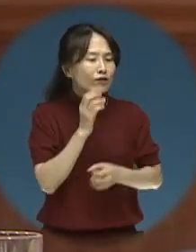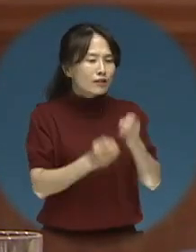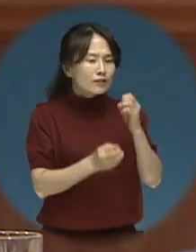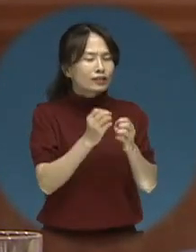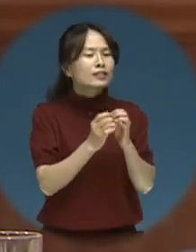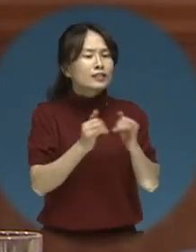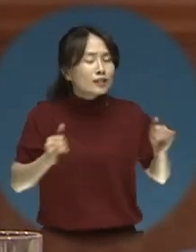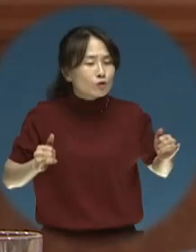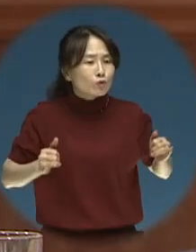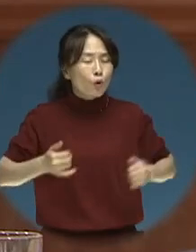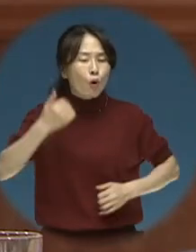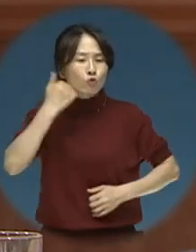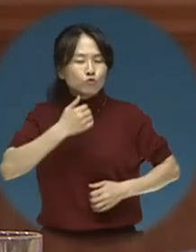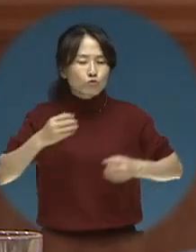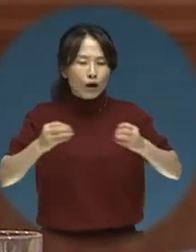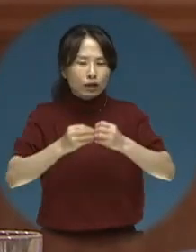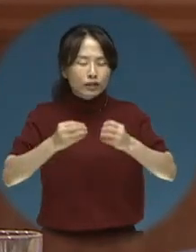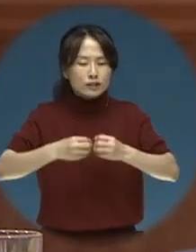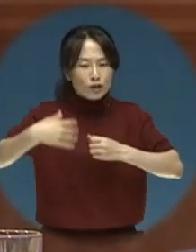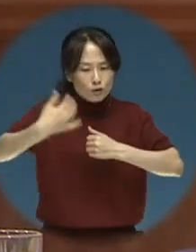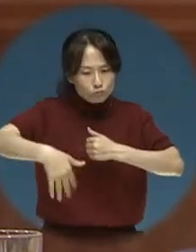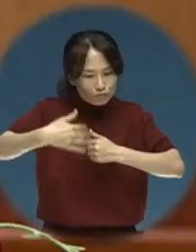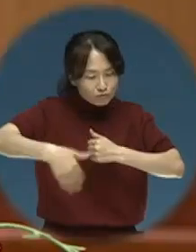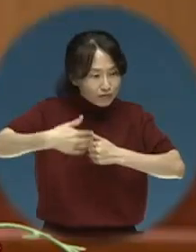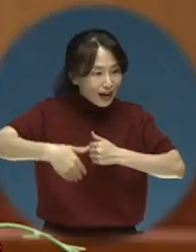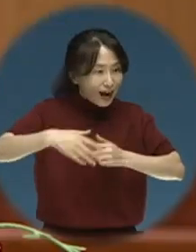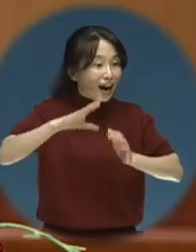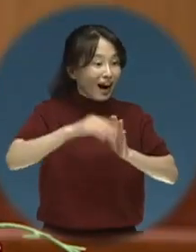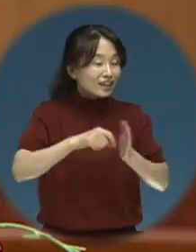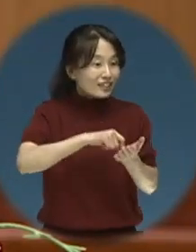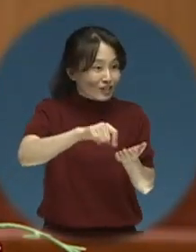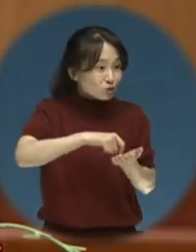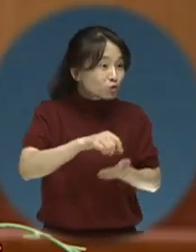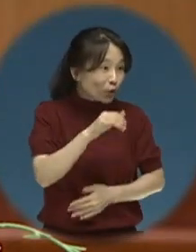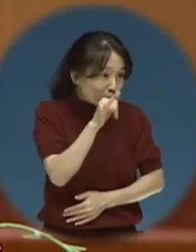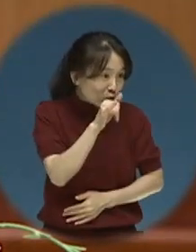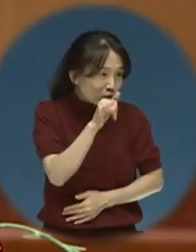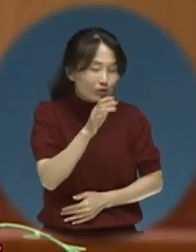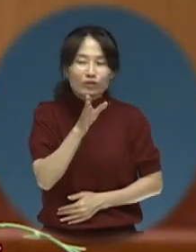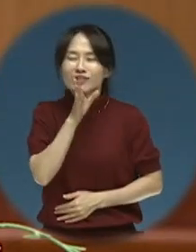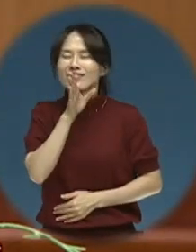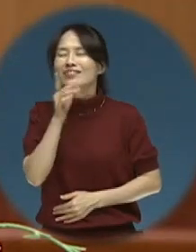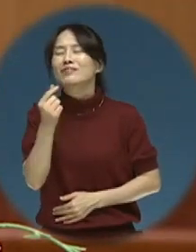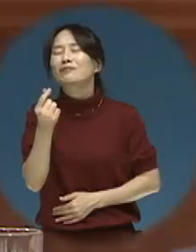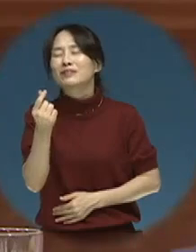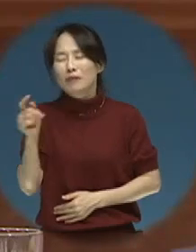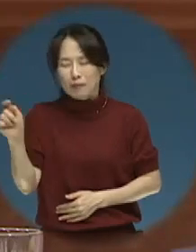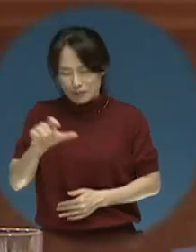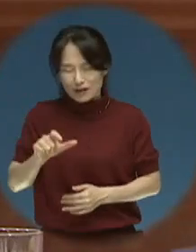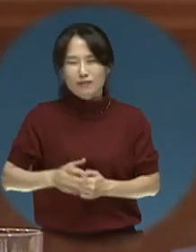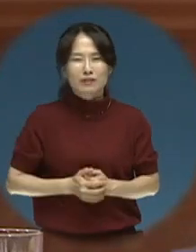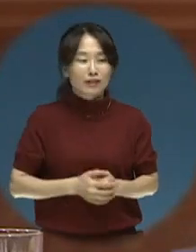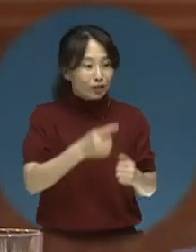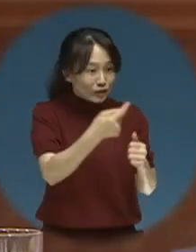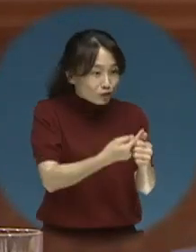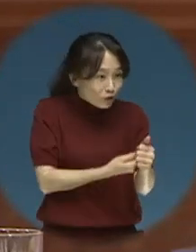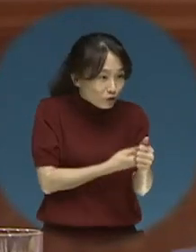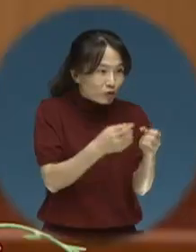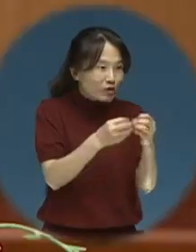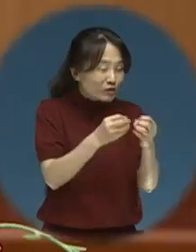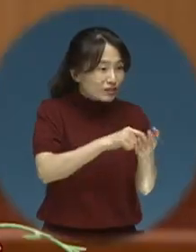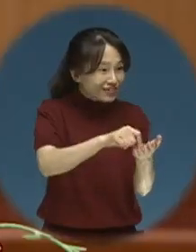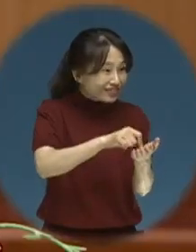네. 누군가 청탁을 해야 이게 압박이 되는 거죠. 훨씬 더 빠릅니다. 그렇죠. 네, 그냥 네. 저절로 나오는 건 사실.